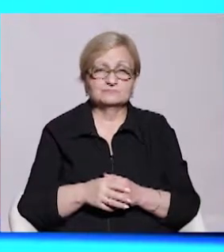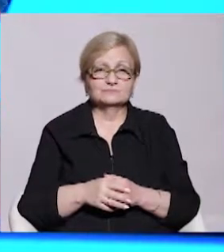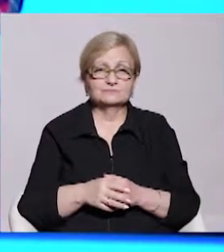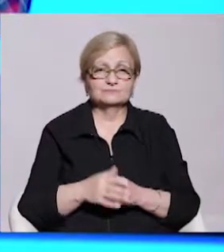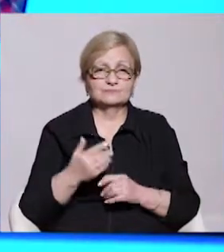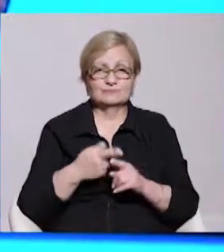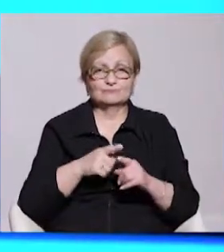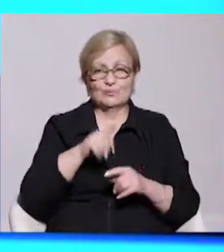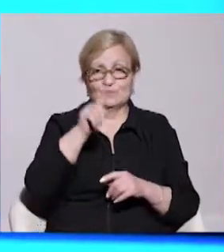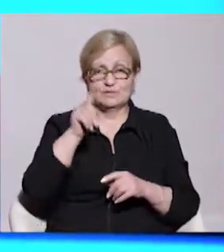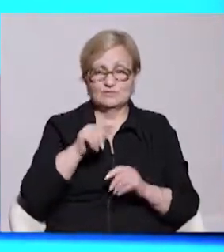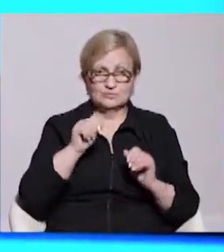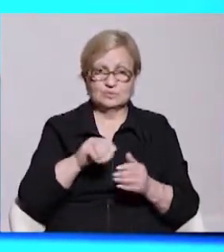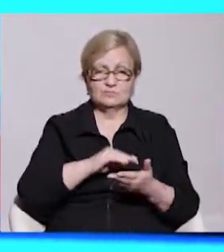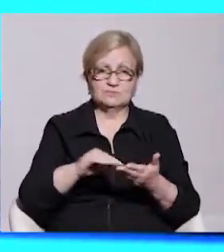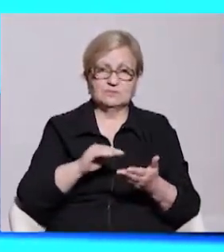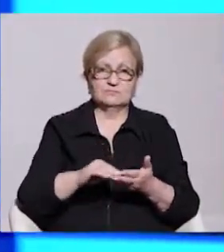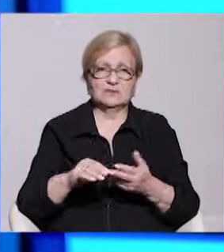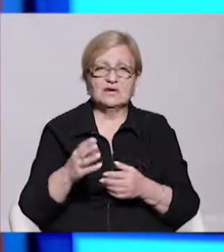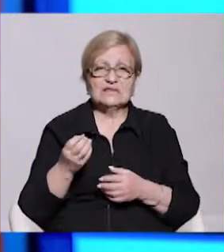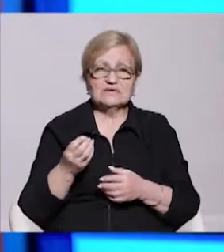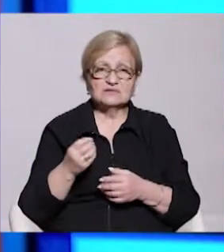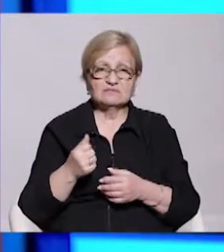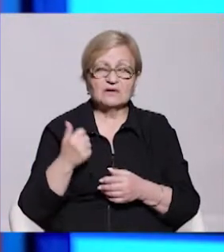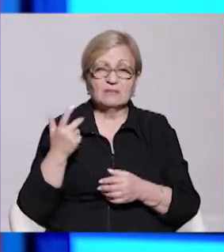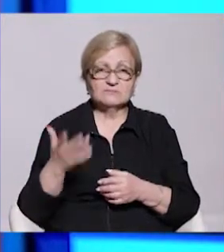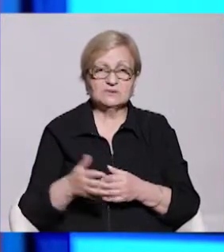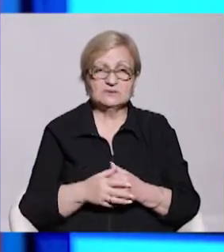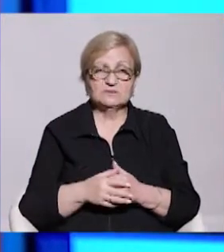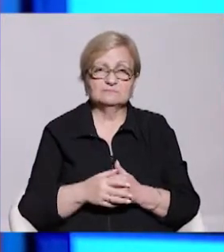კითხვაც შეიძლება დავწეროთ. კიდევ